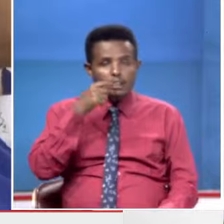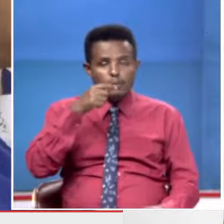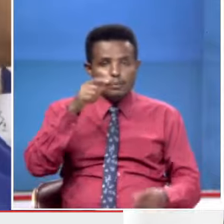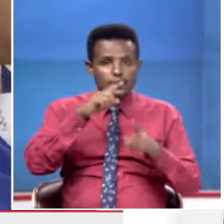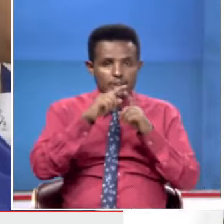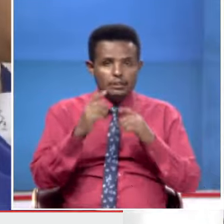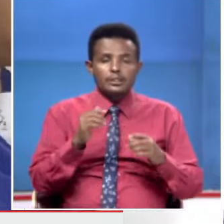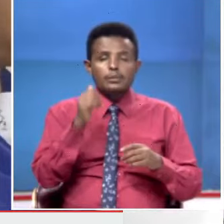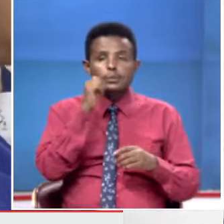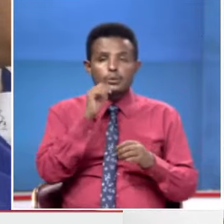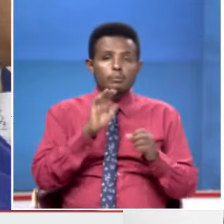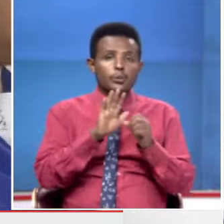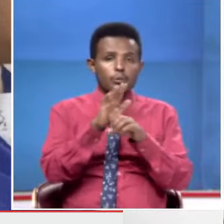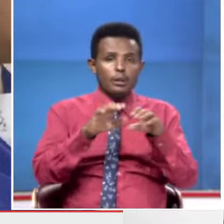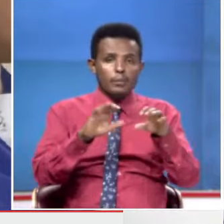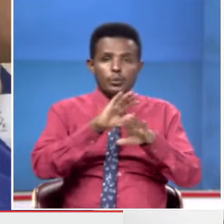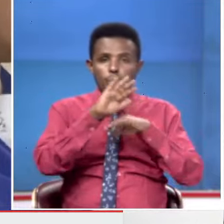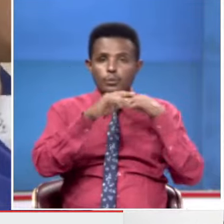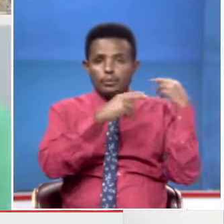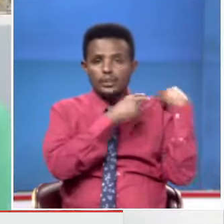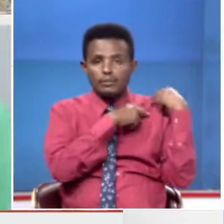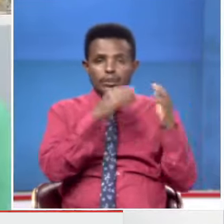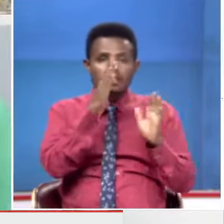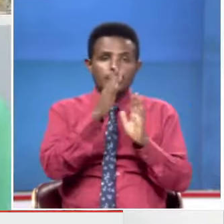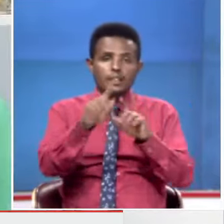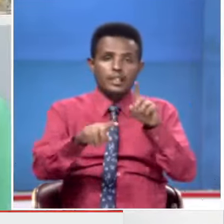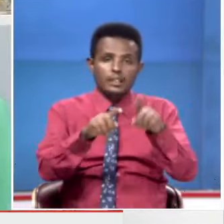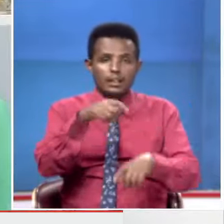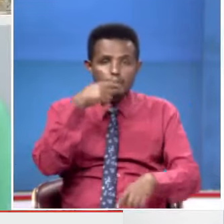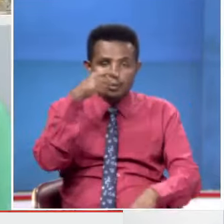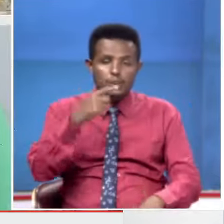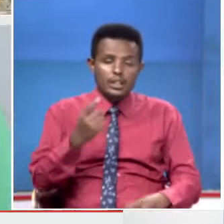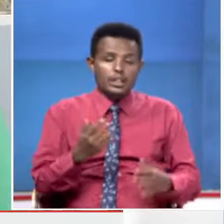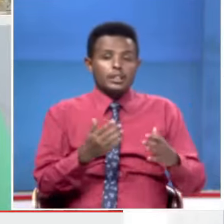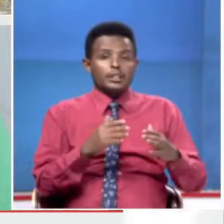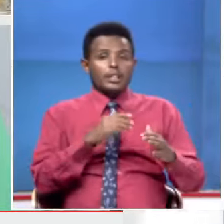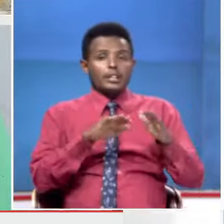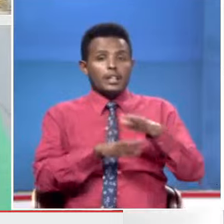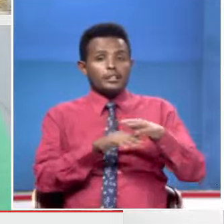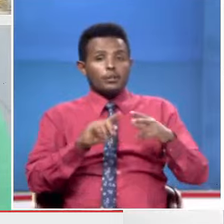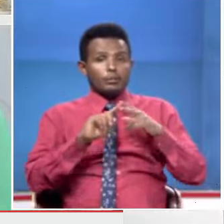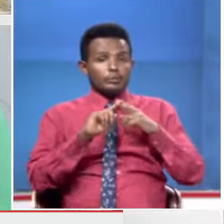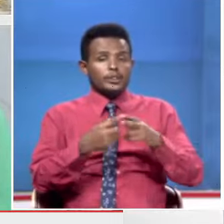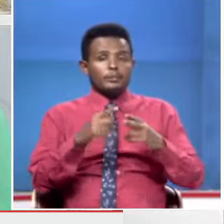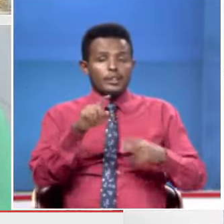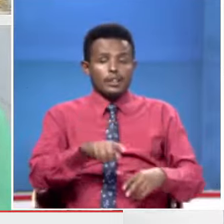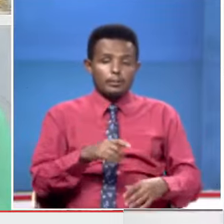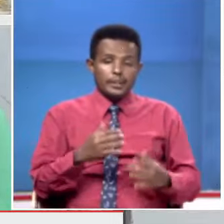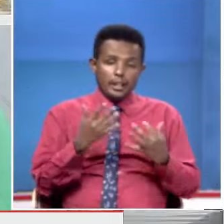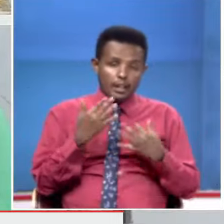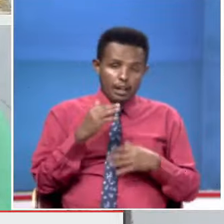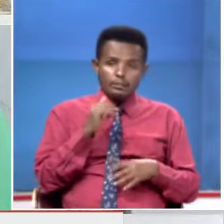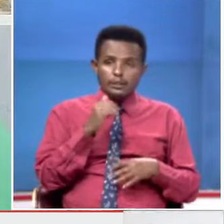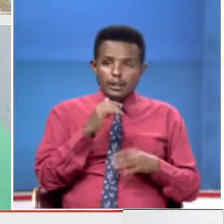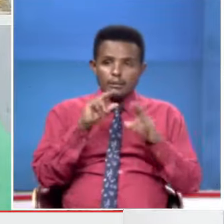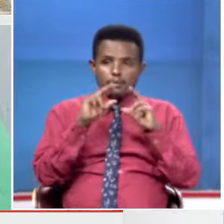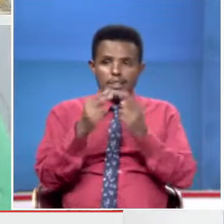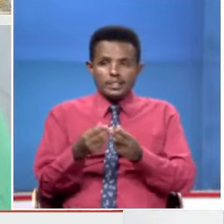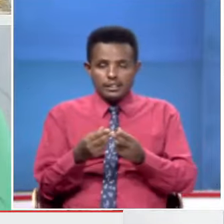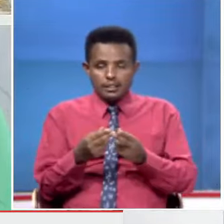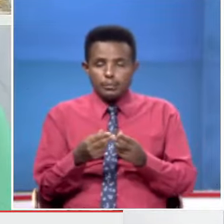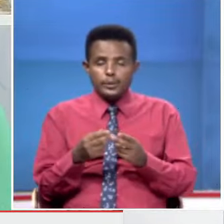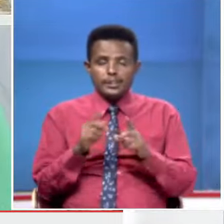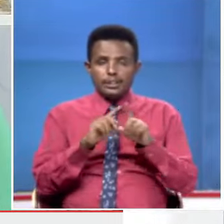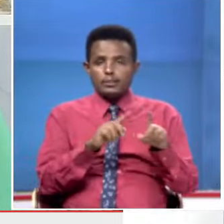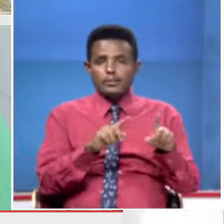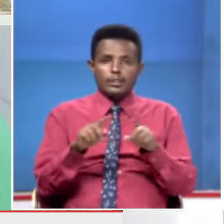ንቁና ብቁ ለማድረግ የሁሉንም ድርሻ ይጠይቃል ብለዋል። ከታች ነው መጀመር ያለበት፣ ገና ከህፃንነታቸው ጀምሮ ቤተሰብ፣